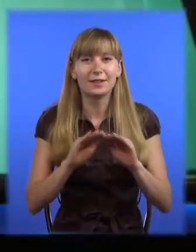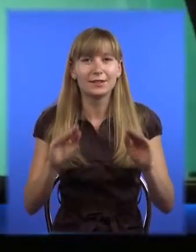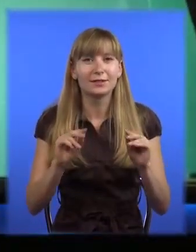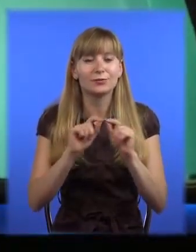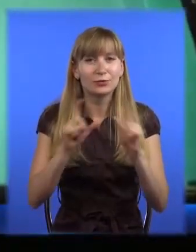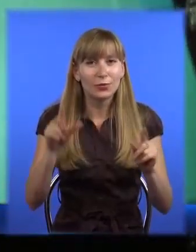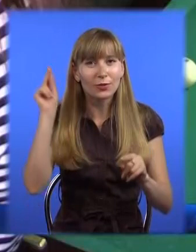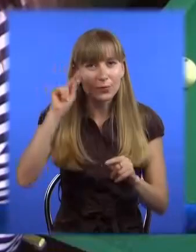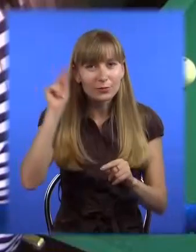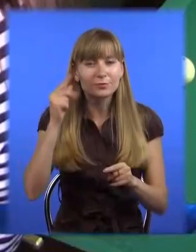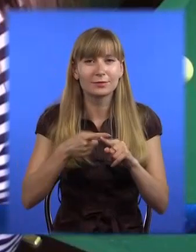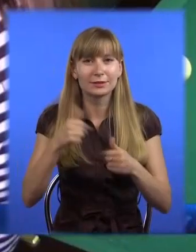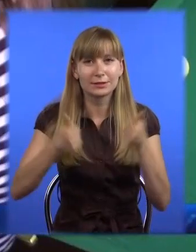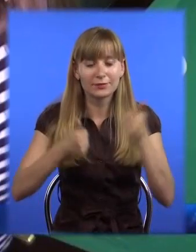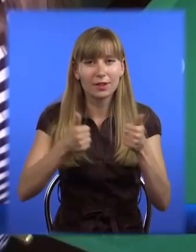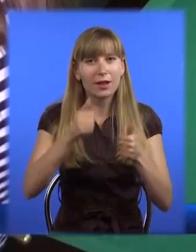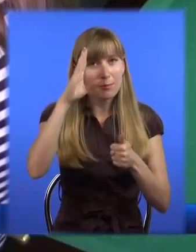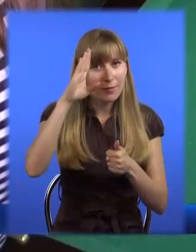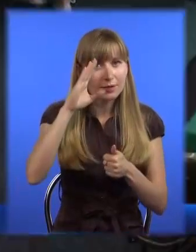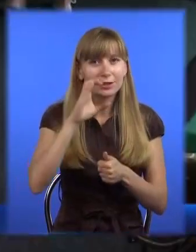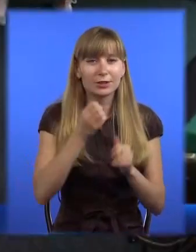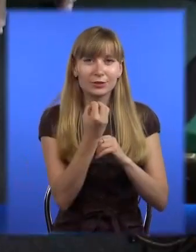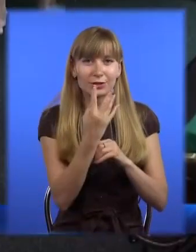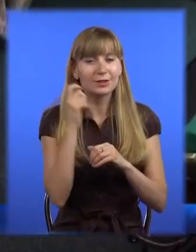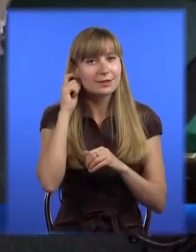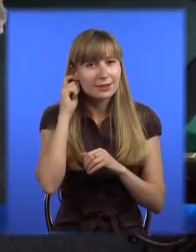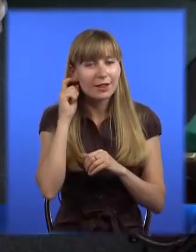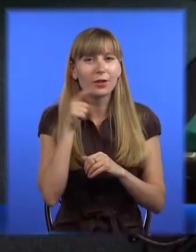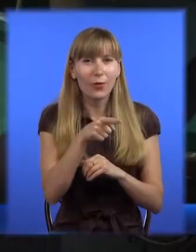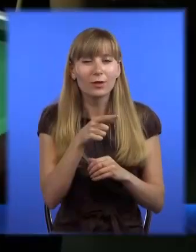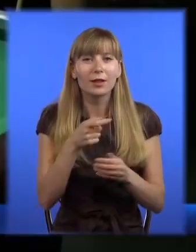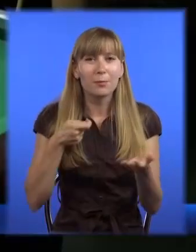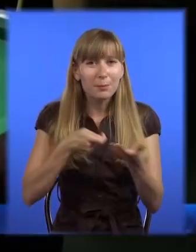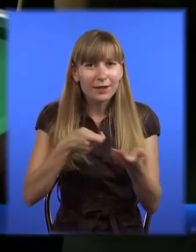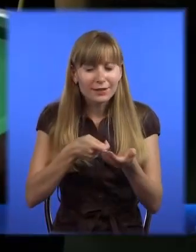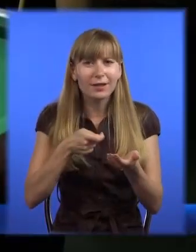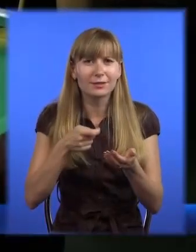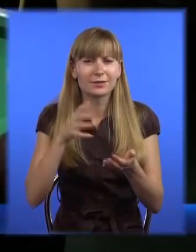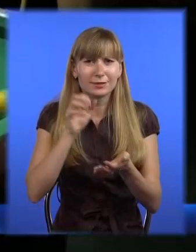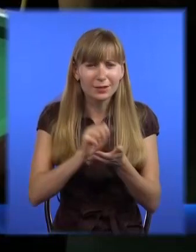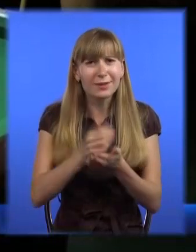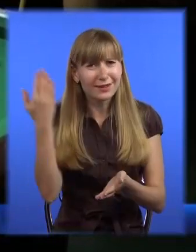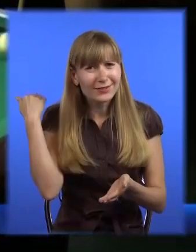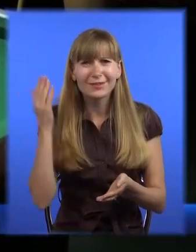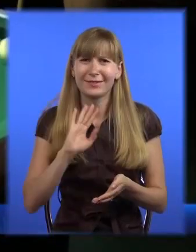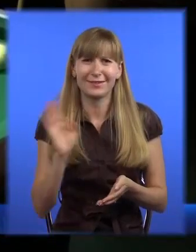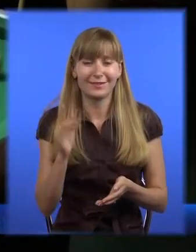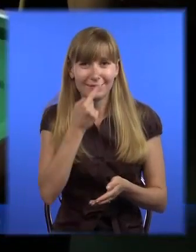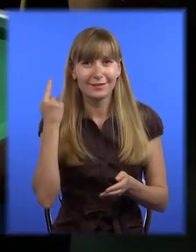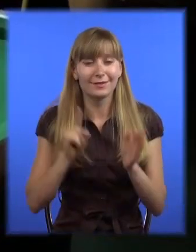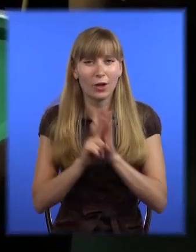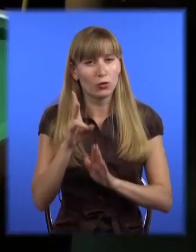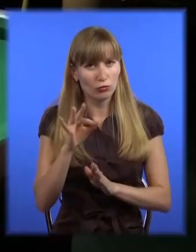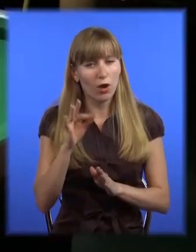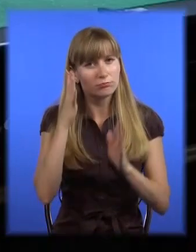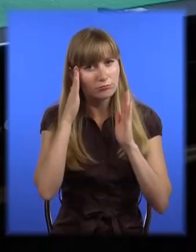школярів Саксаганського району. Станіславу 14. Більярдом займається лише кілька тижнів. Та, незважаючи на це, має серйозний намір дійти до фіналу